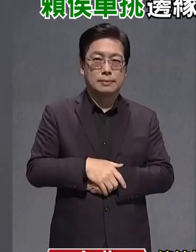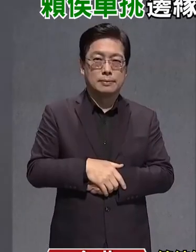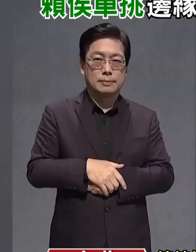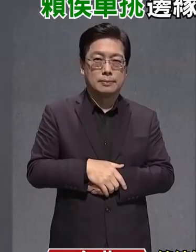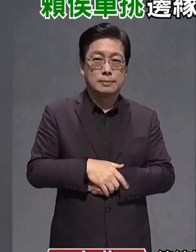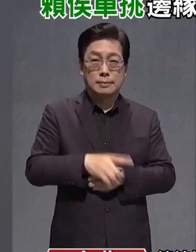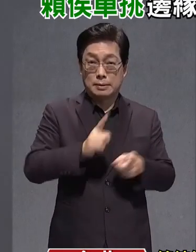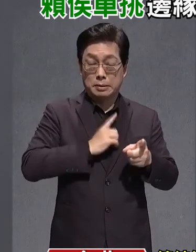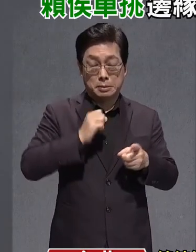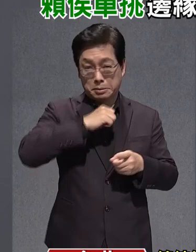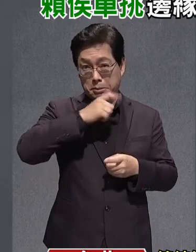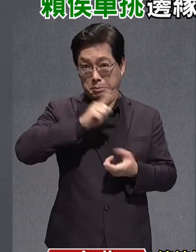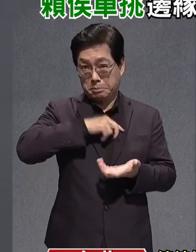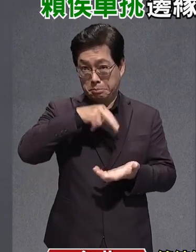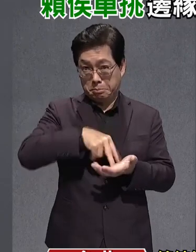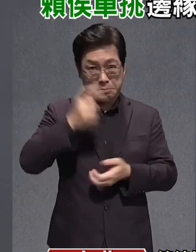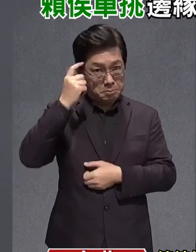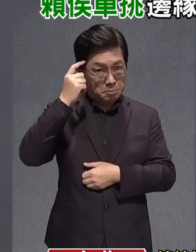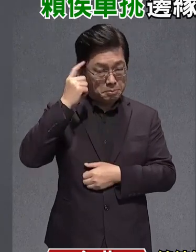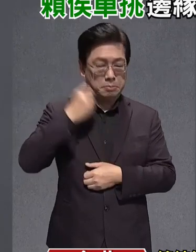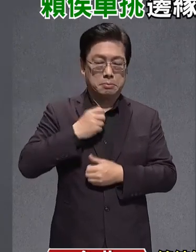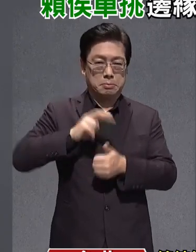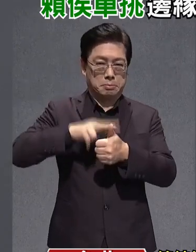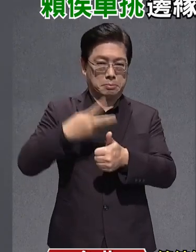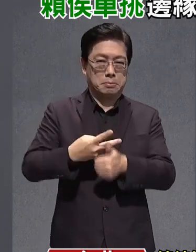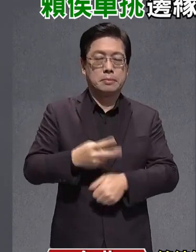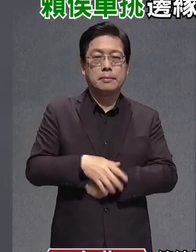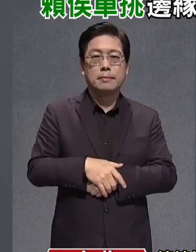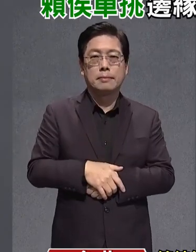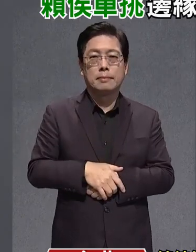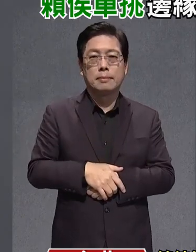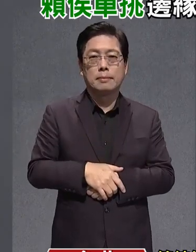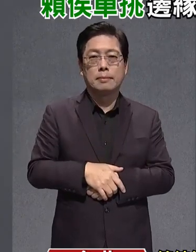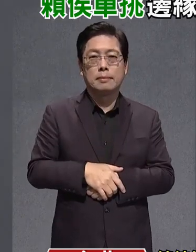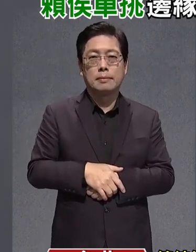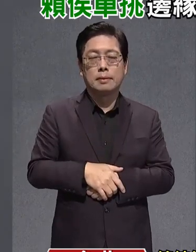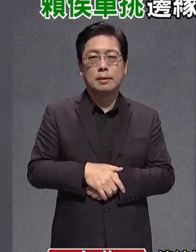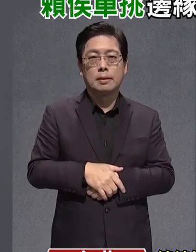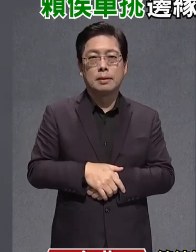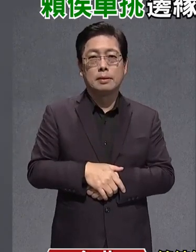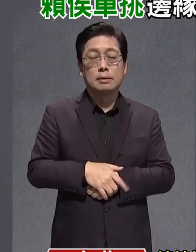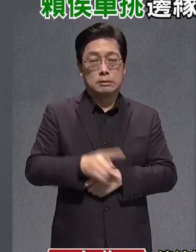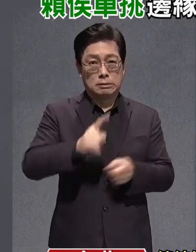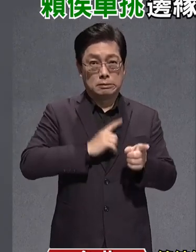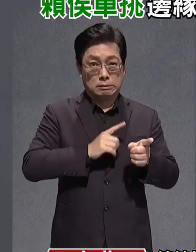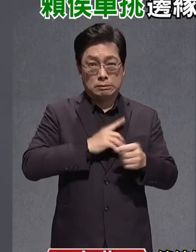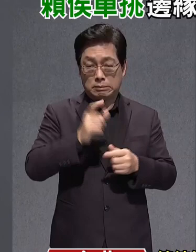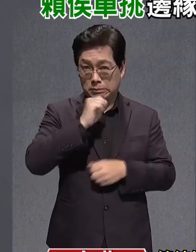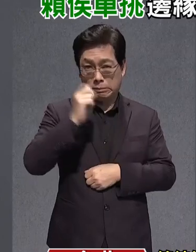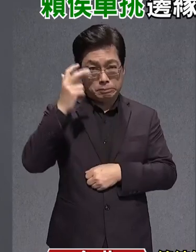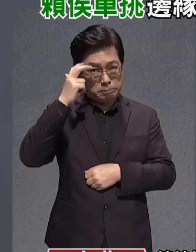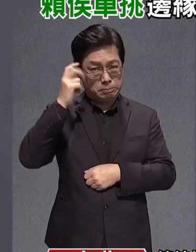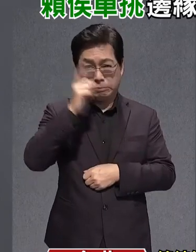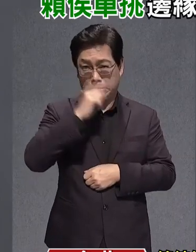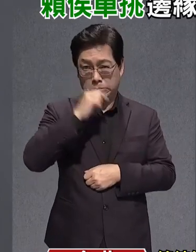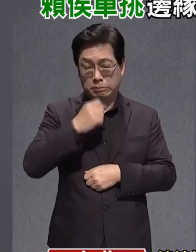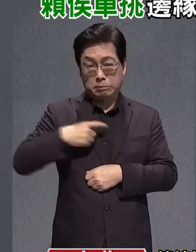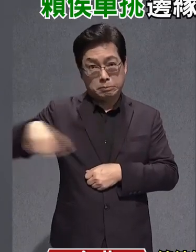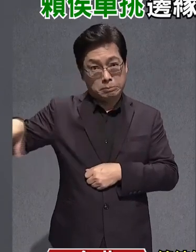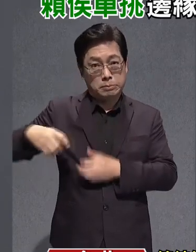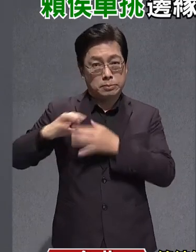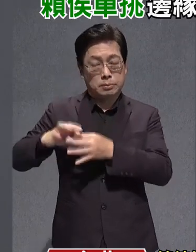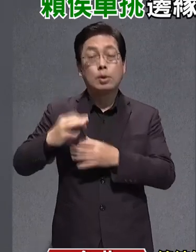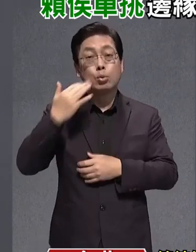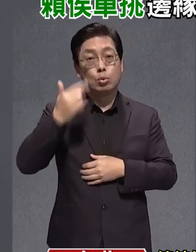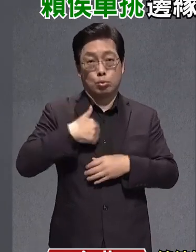生，你的台独的时刻哈，爱去改一下啦，无法务实的理性看待两岸的关系嘛？我